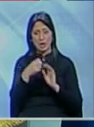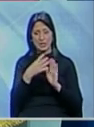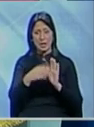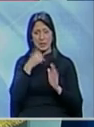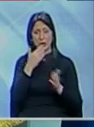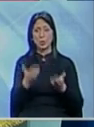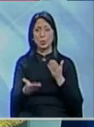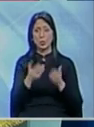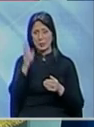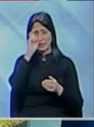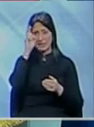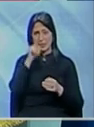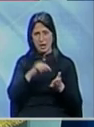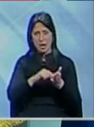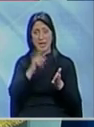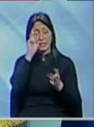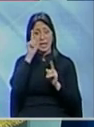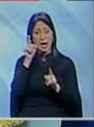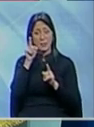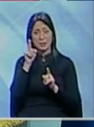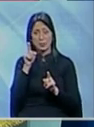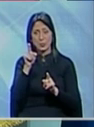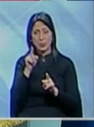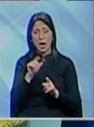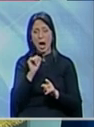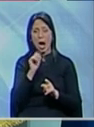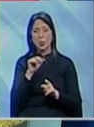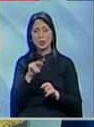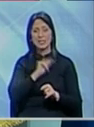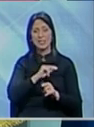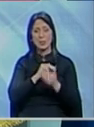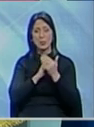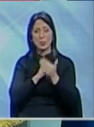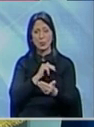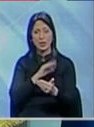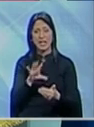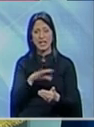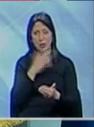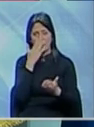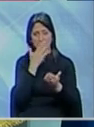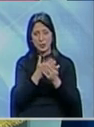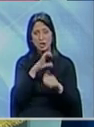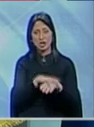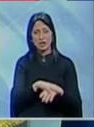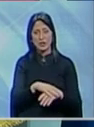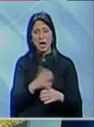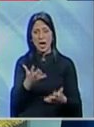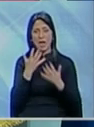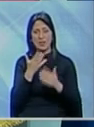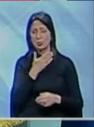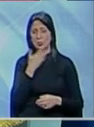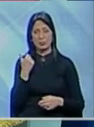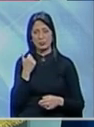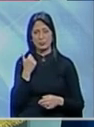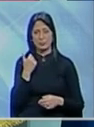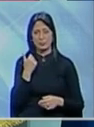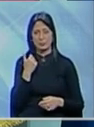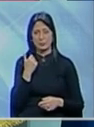თურმე სახელმწიფო, მე ხას უსვამ, სახელმწიფო აუდიტი სამსახურის მიერ იყო მიჩნეული როგორც არაეფექტური